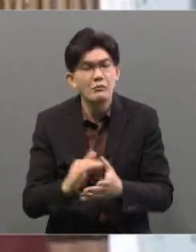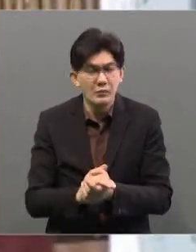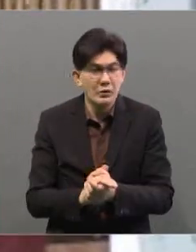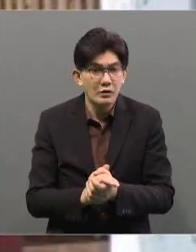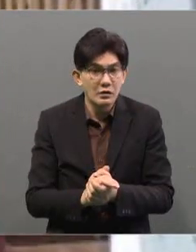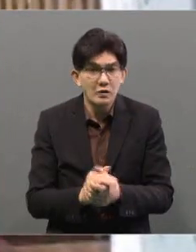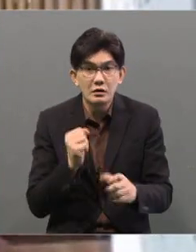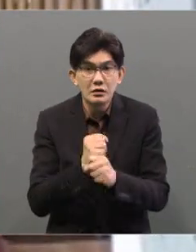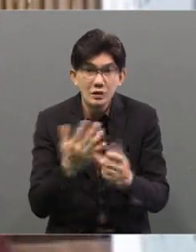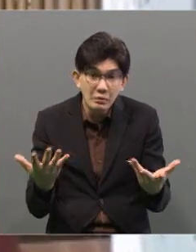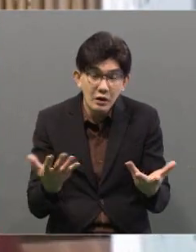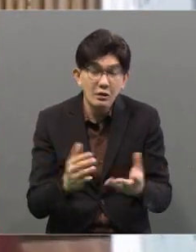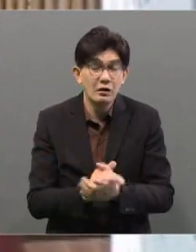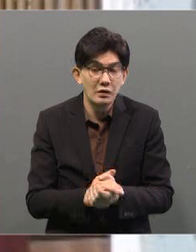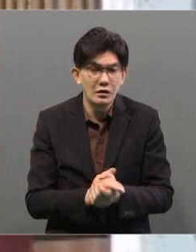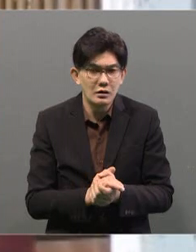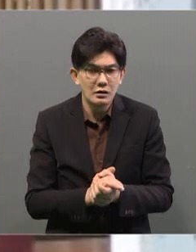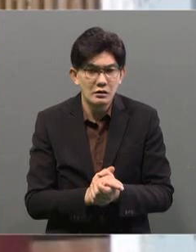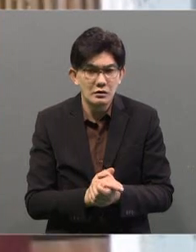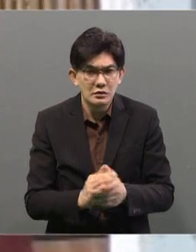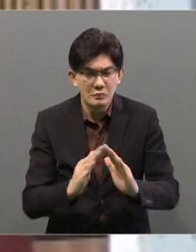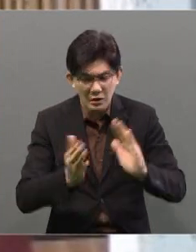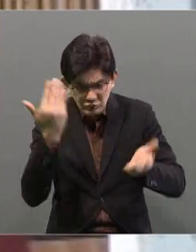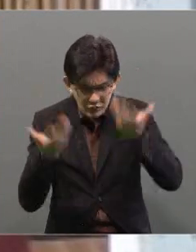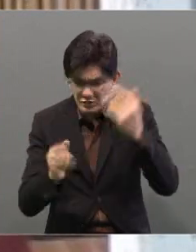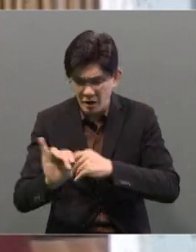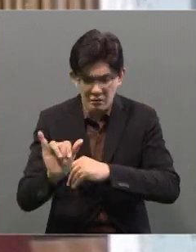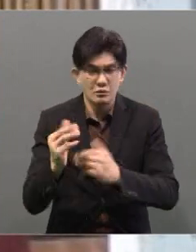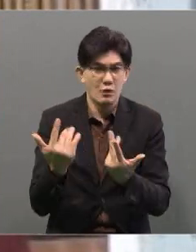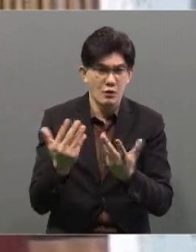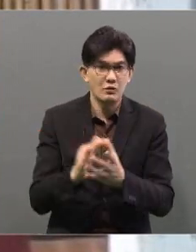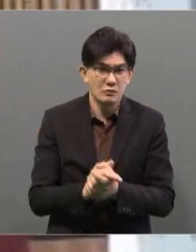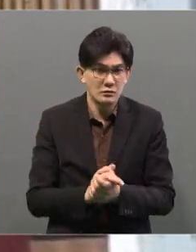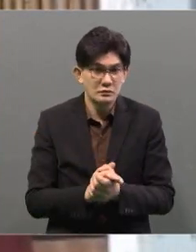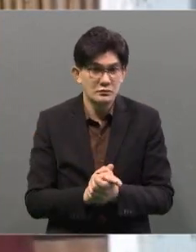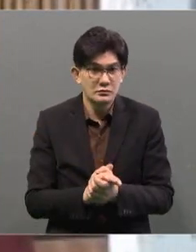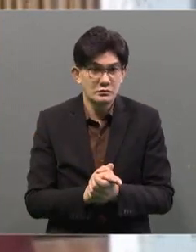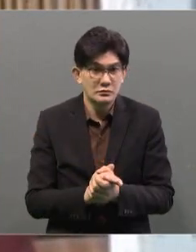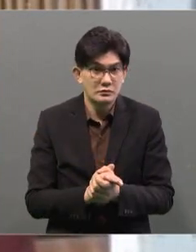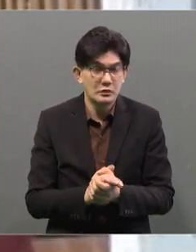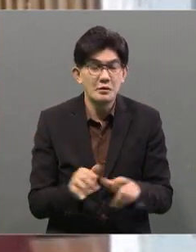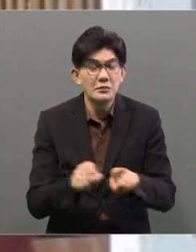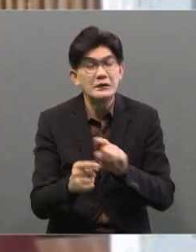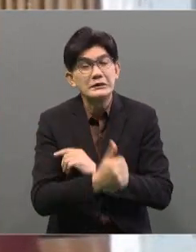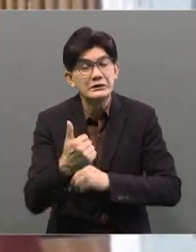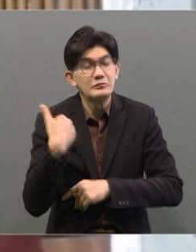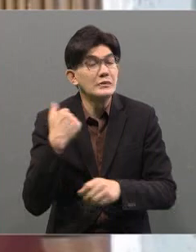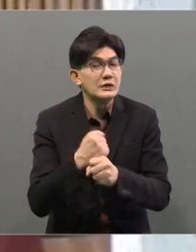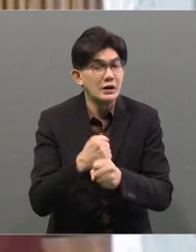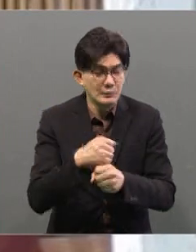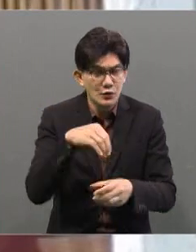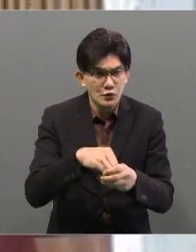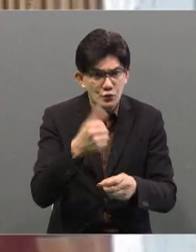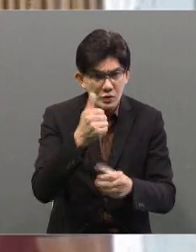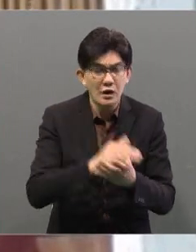ไงจะได้ให้ชาวบ้านอยู่ได้โดยที่ไม่รื้ออะไรอย่างเงี้ยให้เหมือนหมู่บ้านอื่นนะอย่างบางสะเลนักเกลือบางละมุ